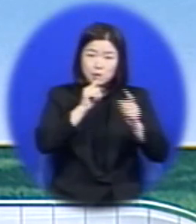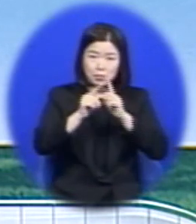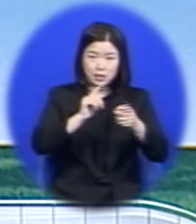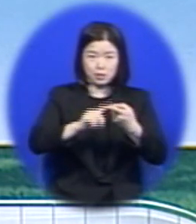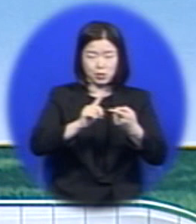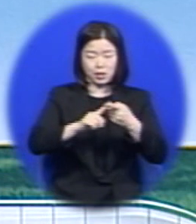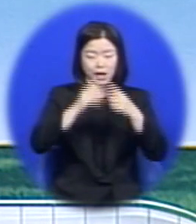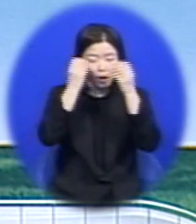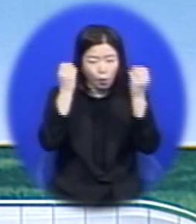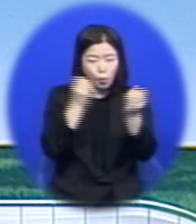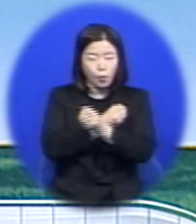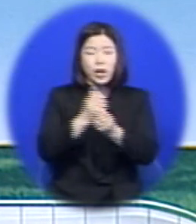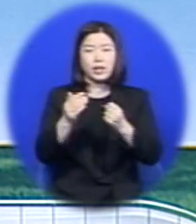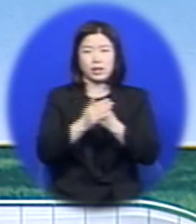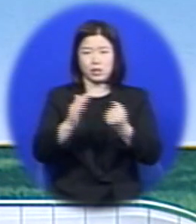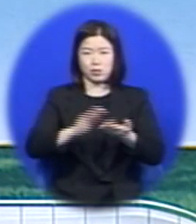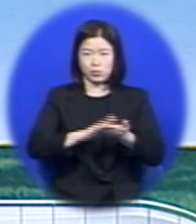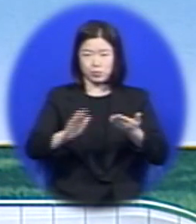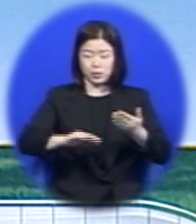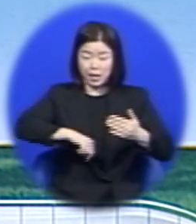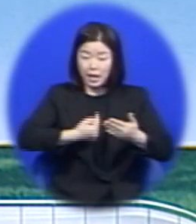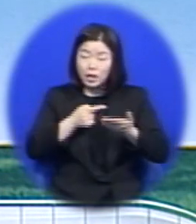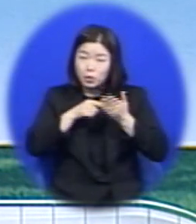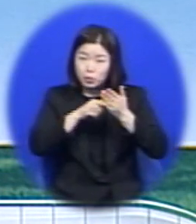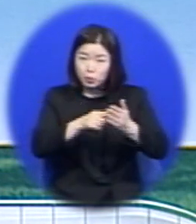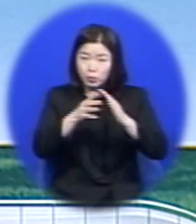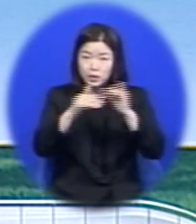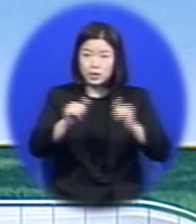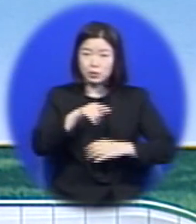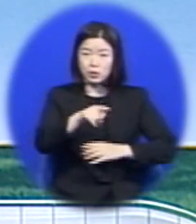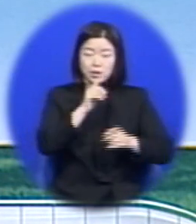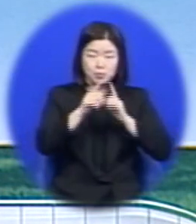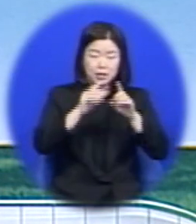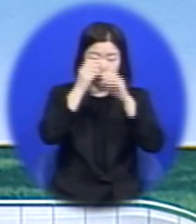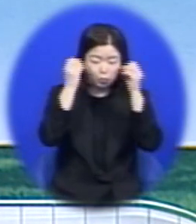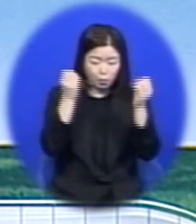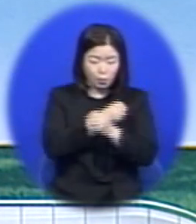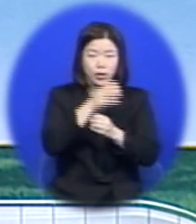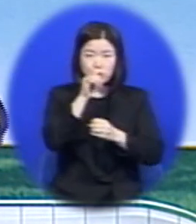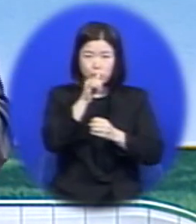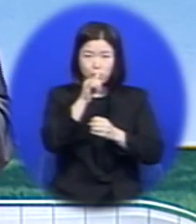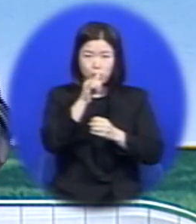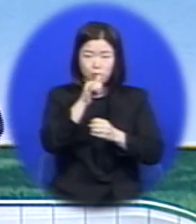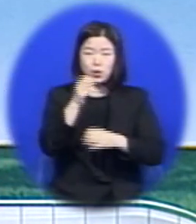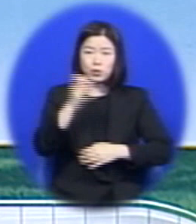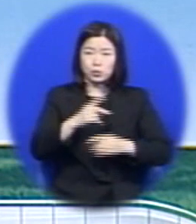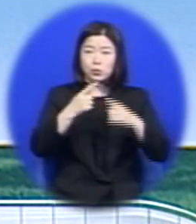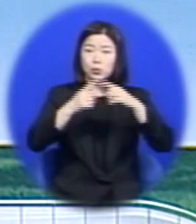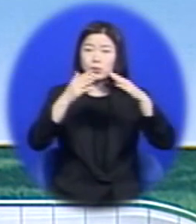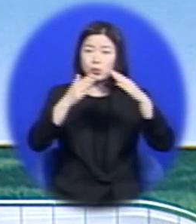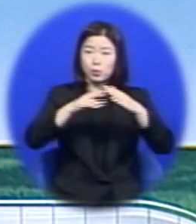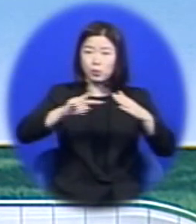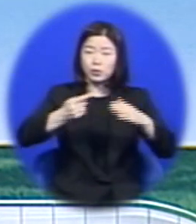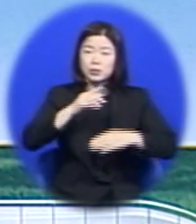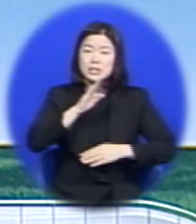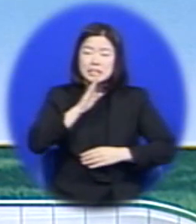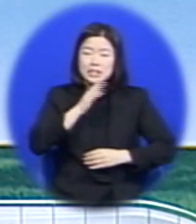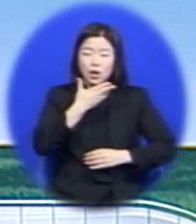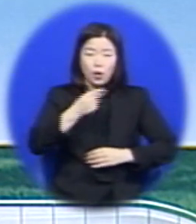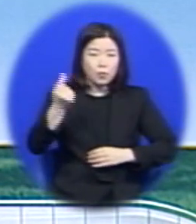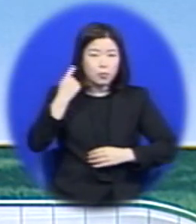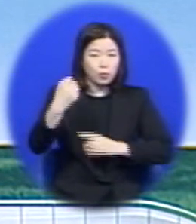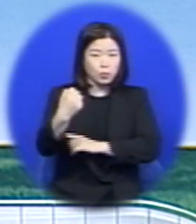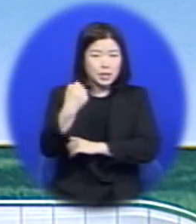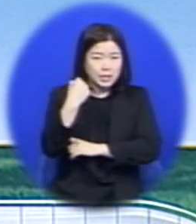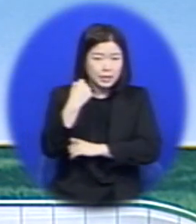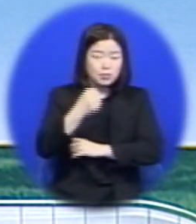오해 때문입니다. 독재자들도 이 말씀을 오해했고 교회도 진정한 복음의 능력을 알지 못한